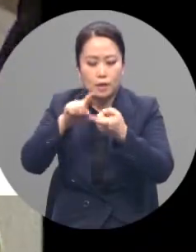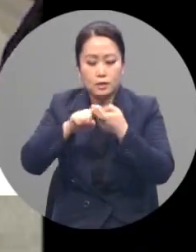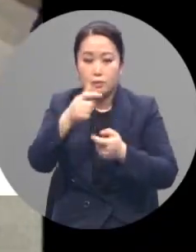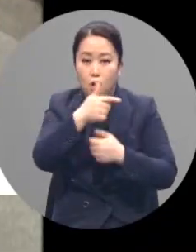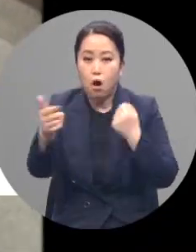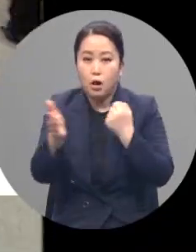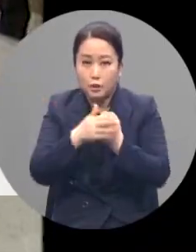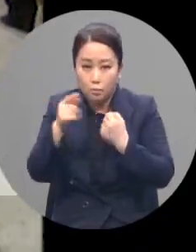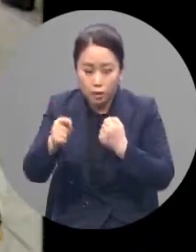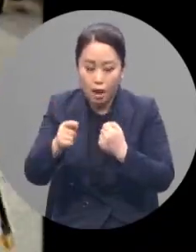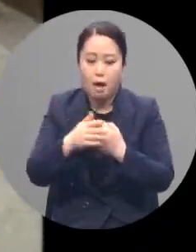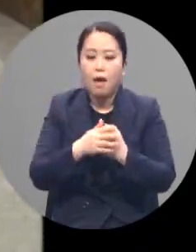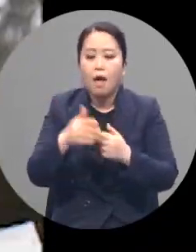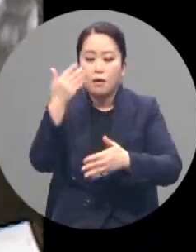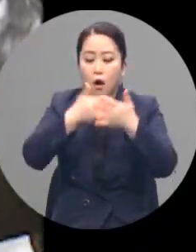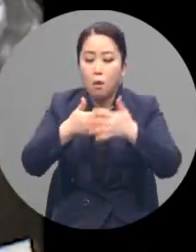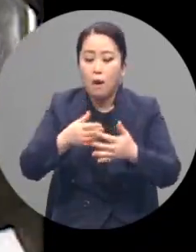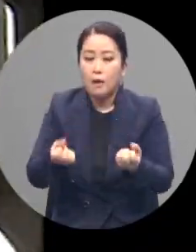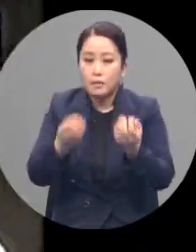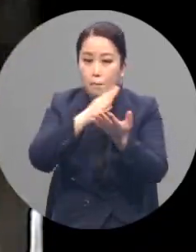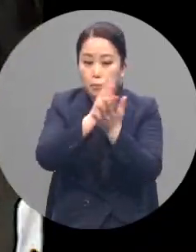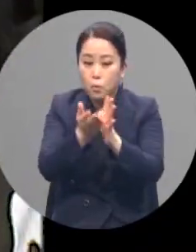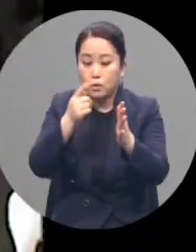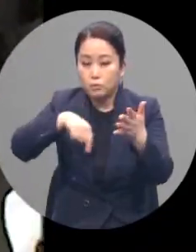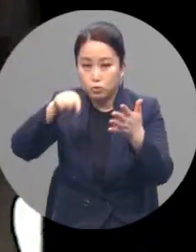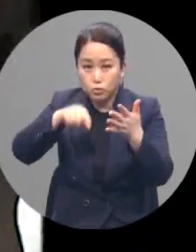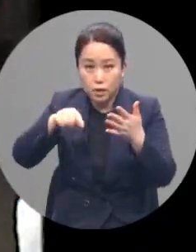영화 회고전에 대한 자부심이 대단했습니다.